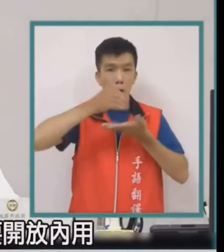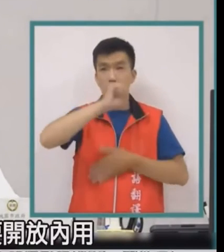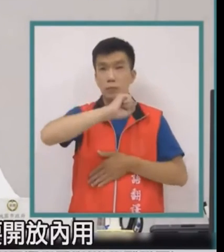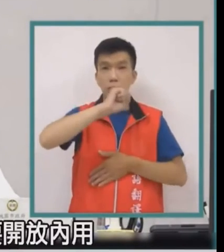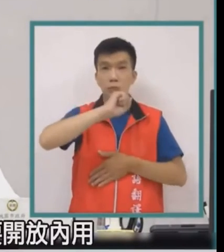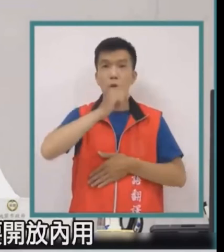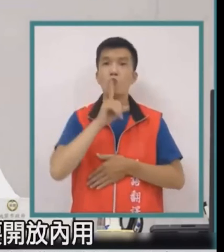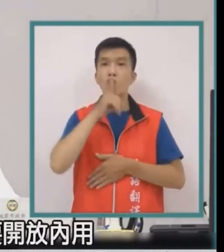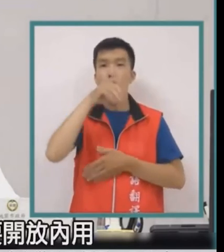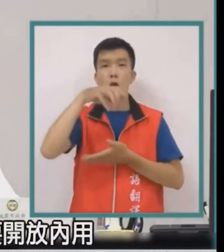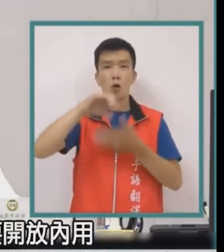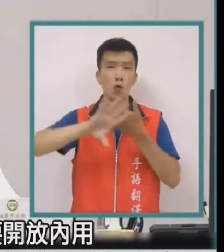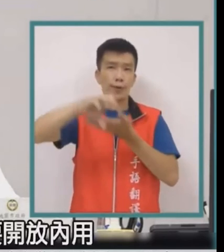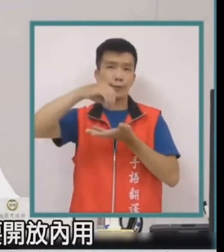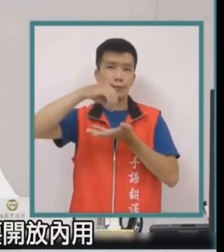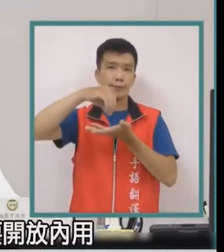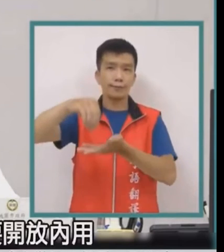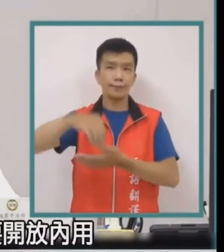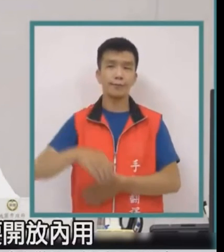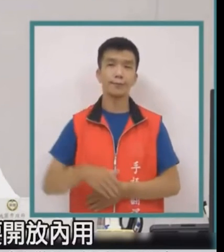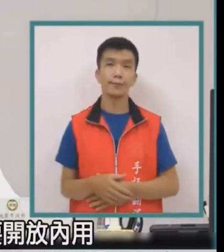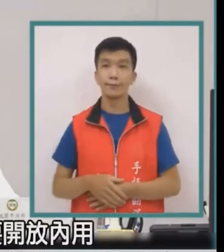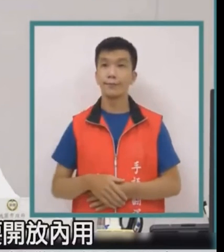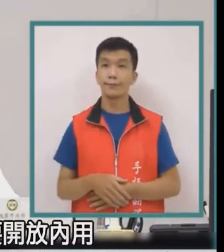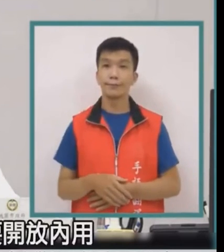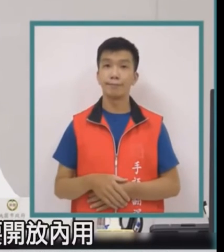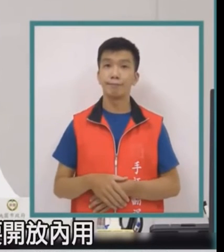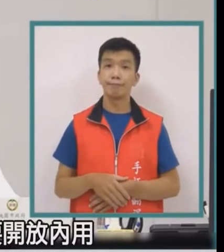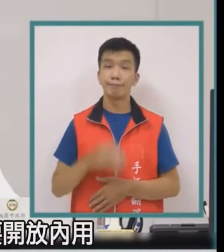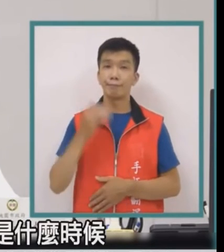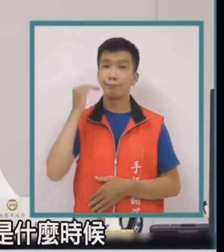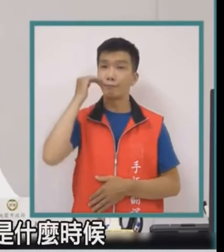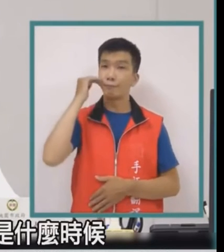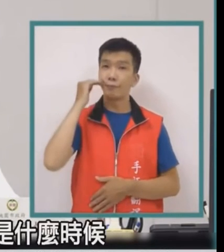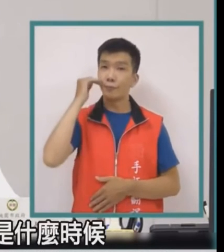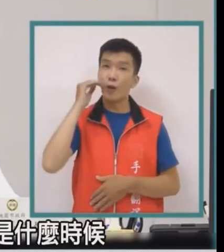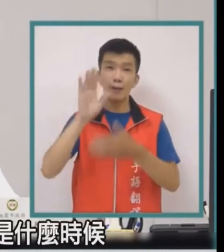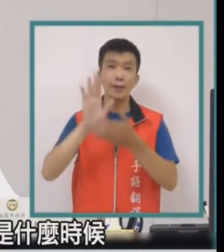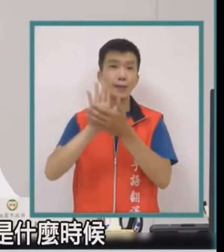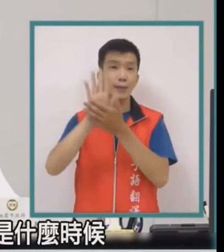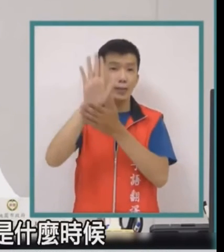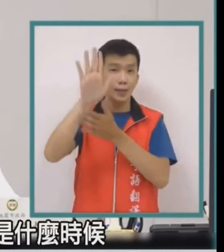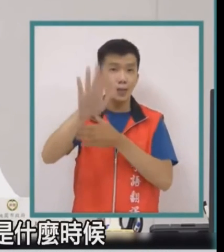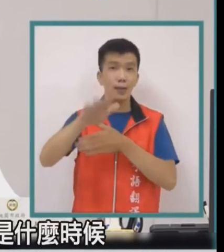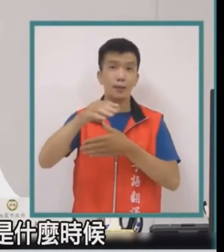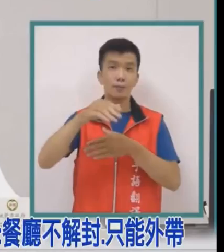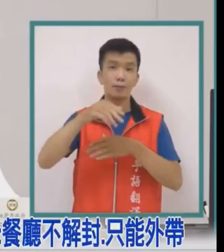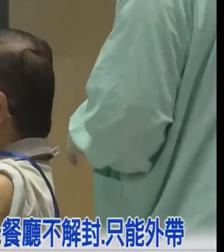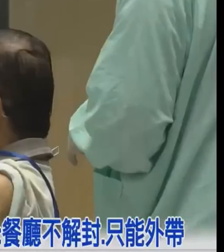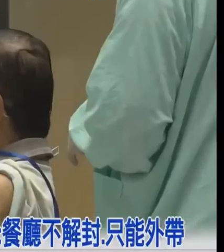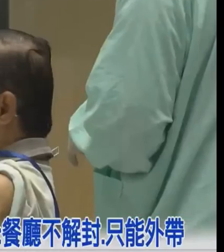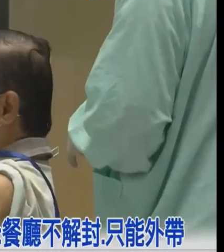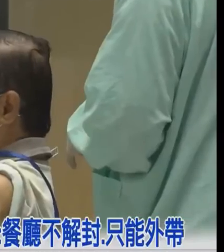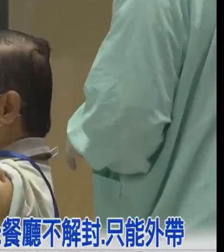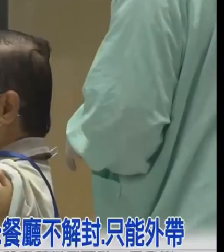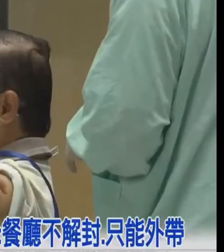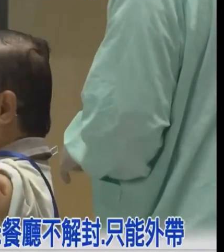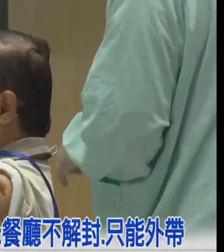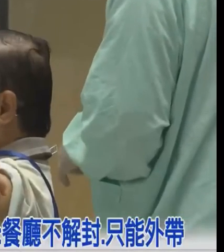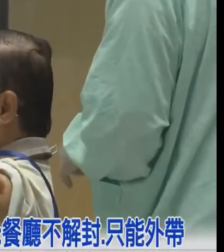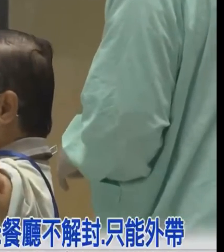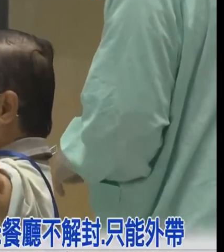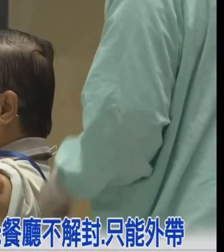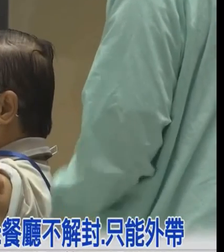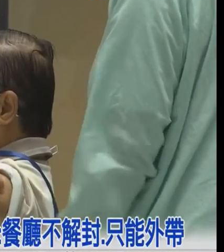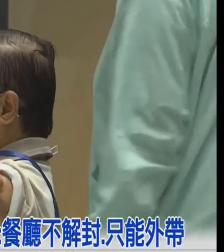究哦，这个未来如果说要开放内用的话，比较好的时机是什么时候？ 三级解不了封，